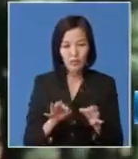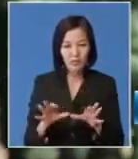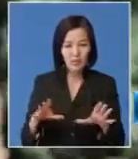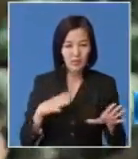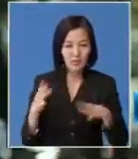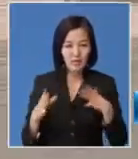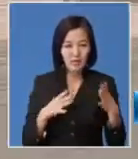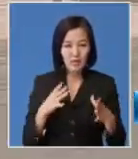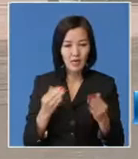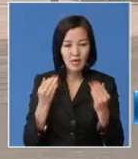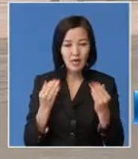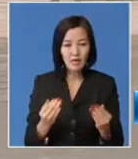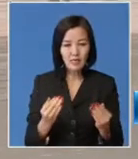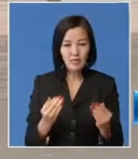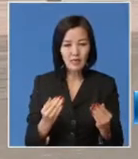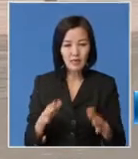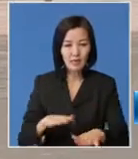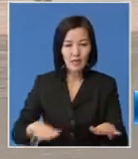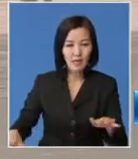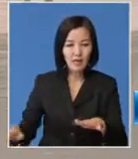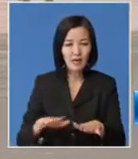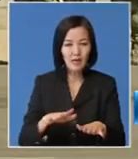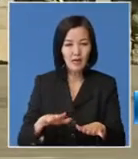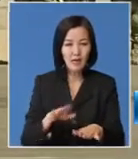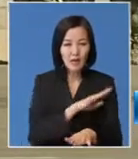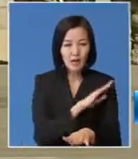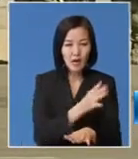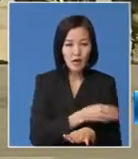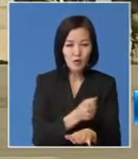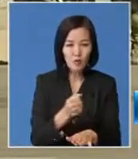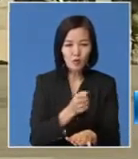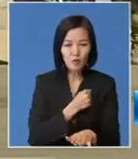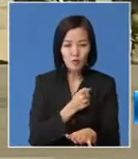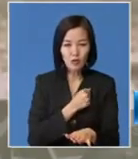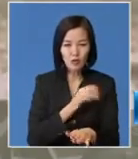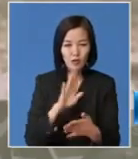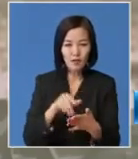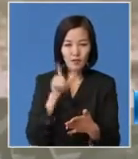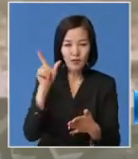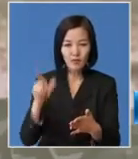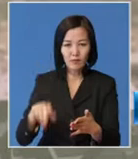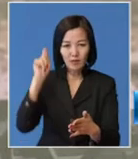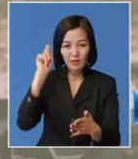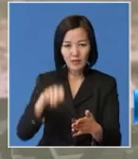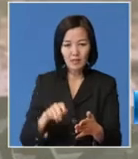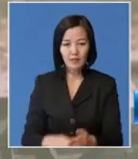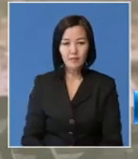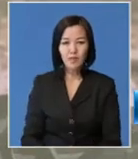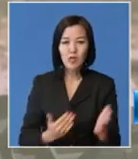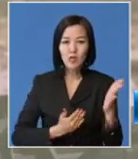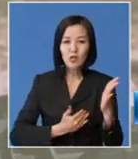соңғы дайындықтары біткен бойда алаңға қарулы күштердің жоғарғы бас қолбасшысы да келді.